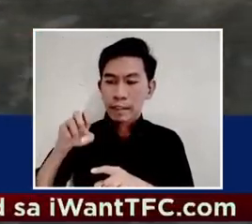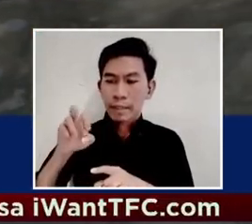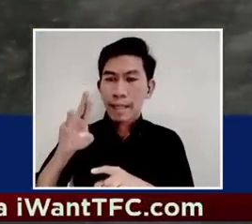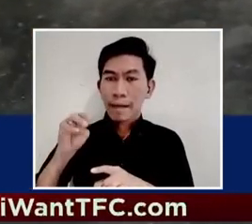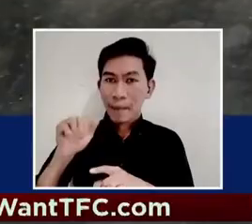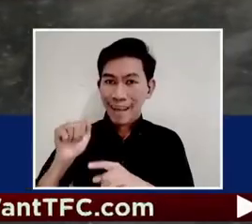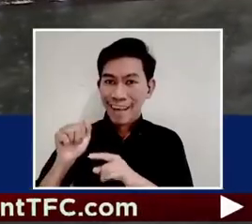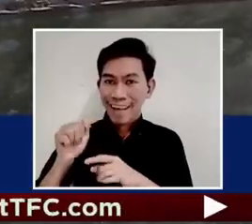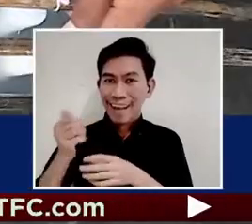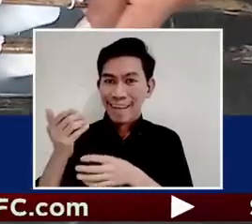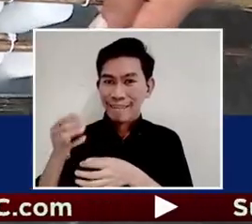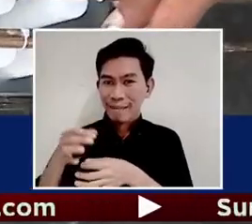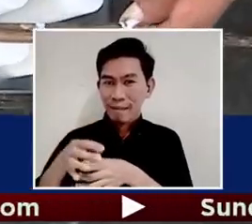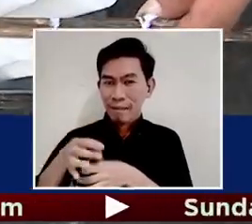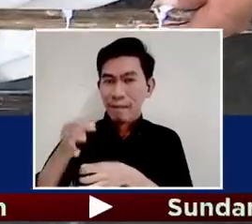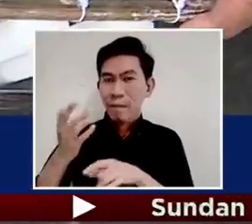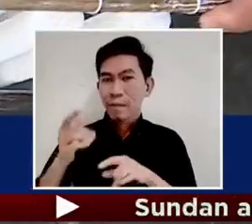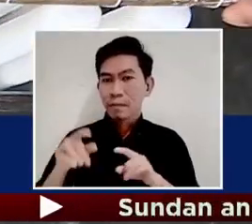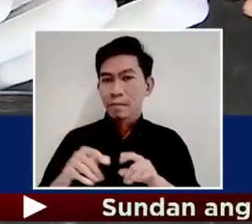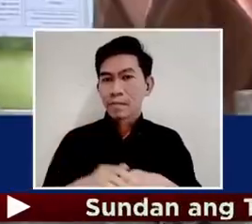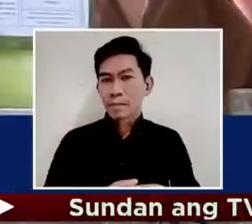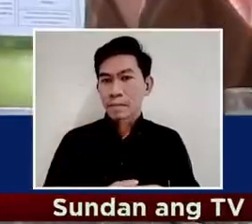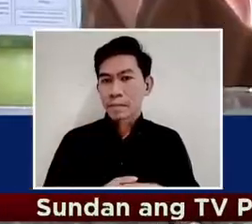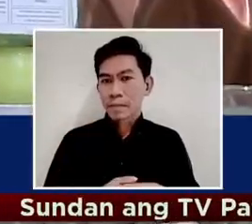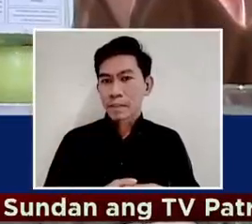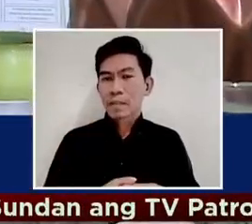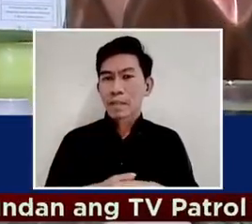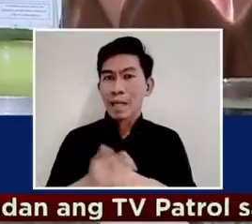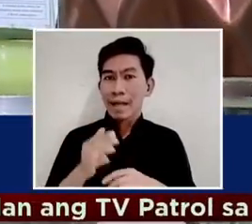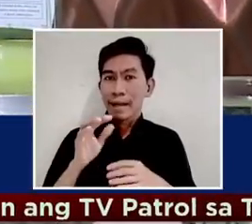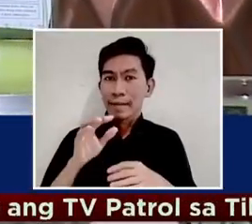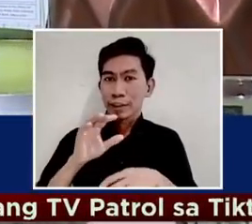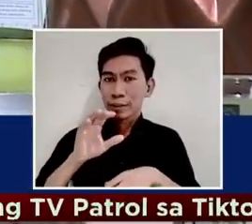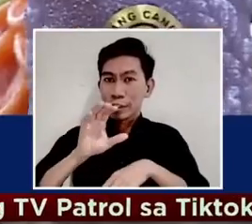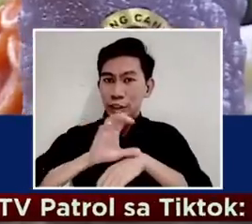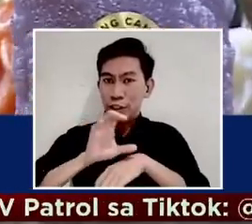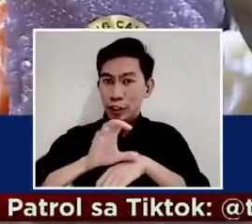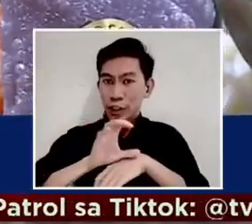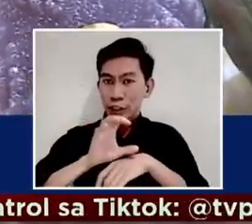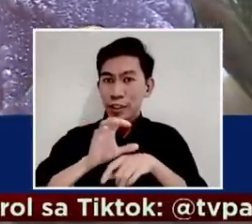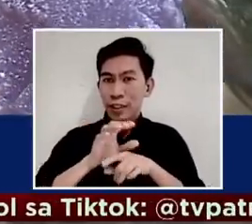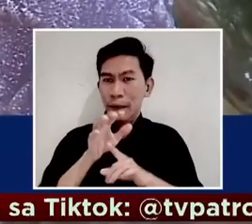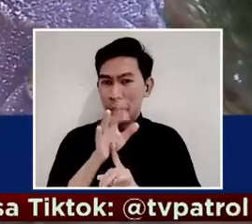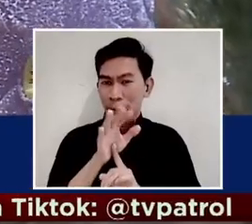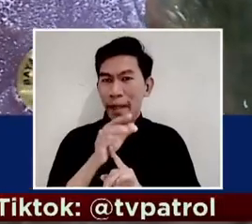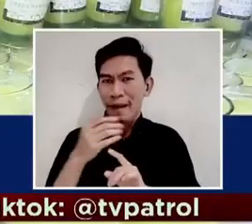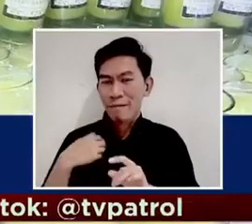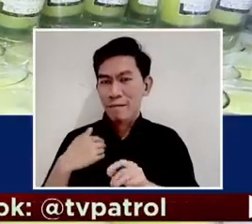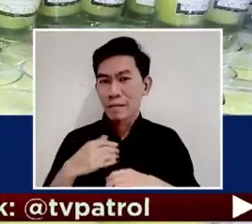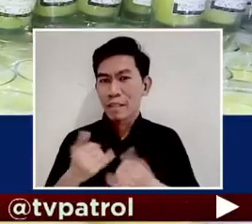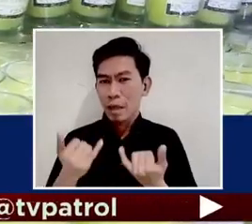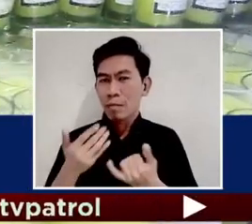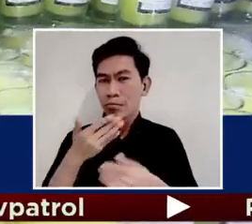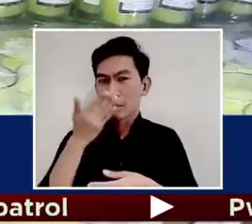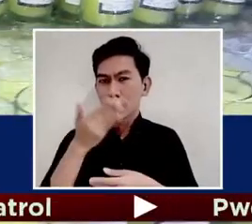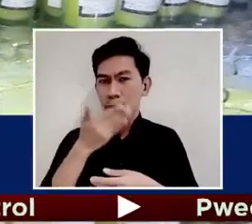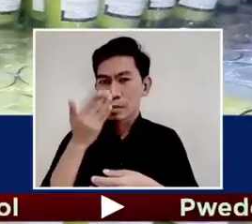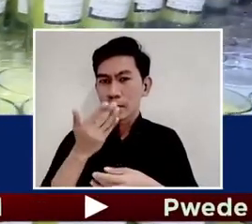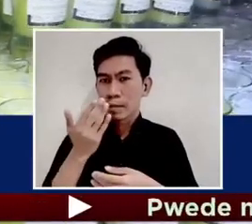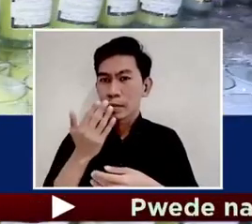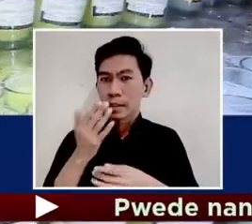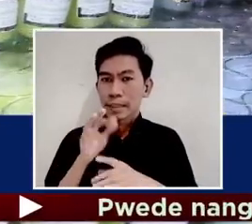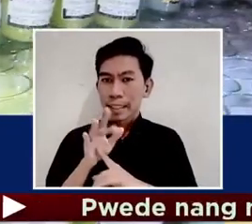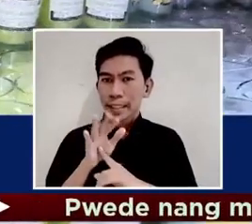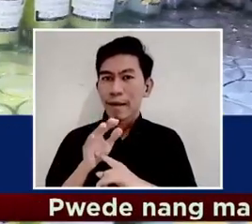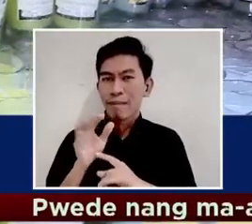candles po, yun po yung pinakamabibenta. At saka po yung ano ngayon, naging mabenta na din yung mga scented candles ang mga customer po,